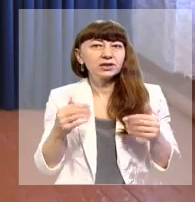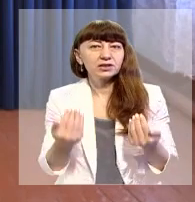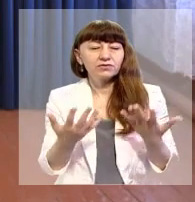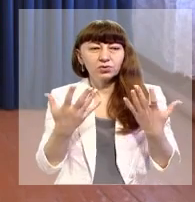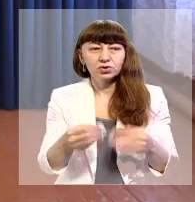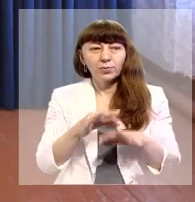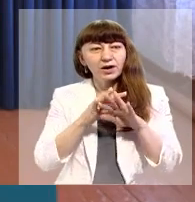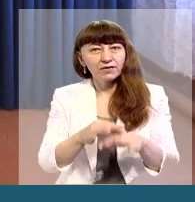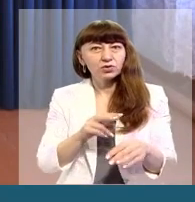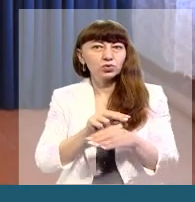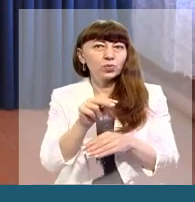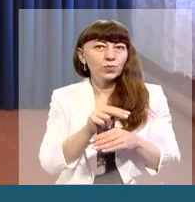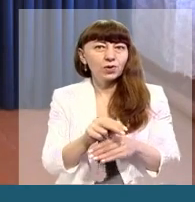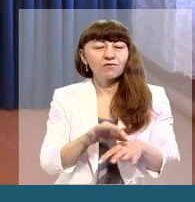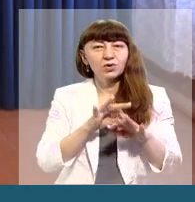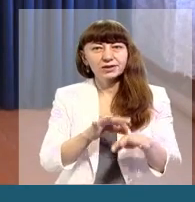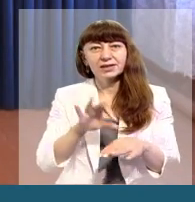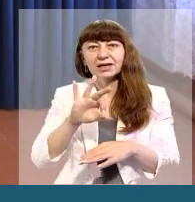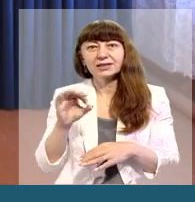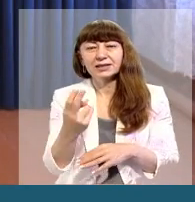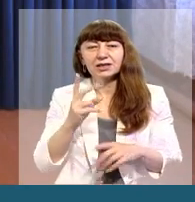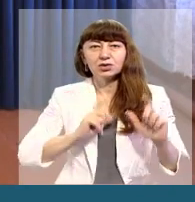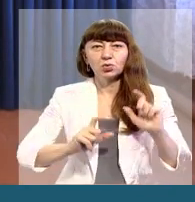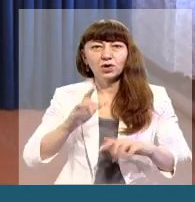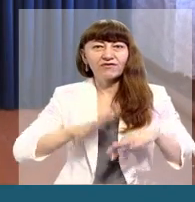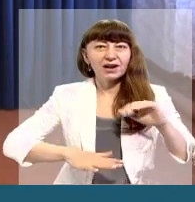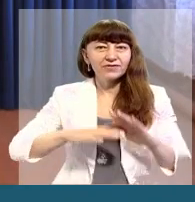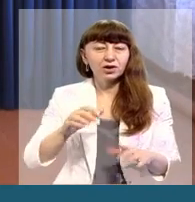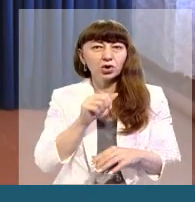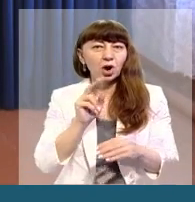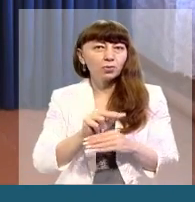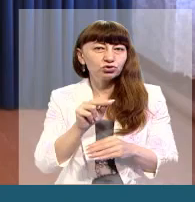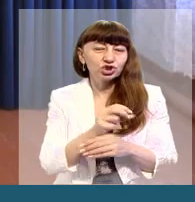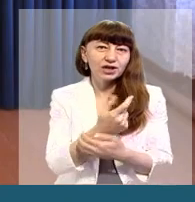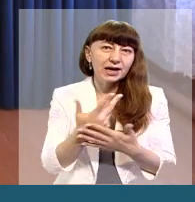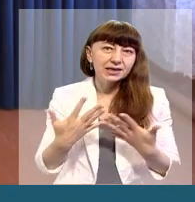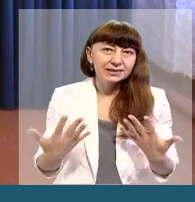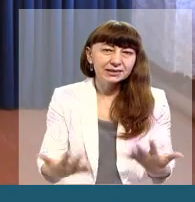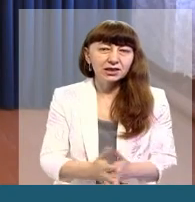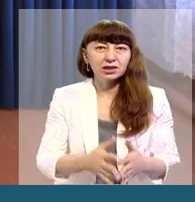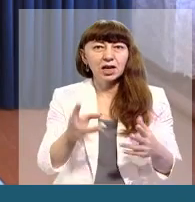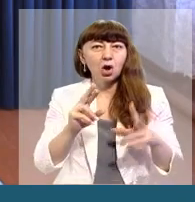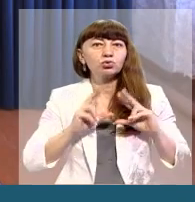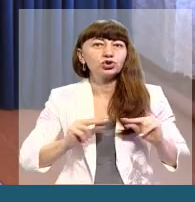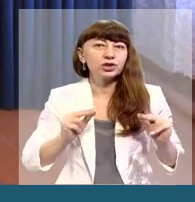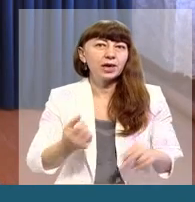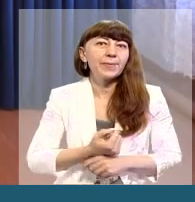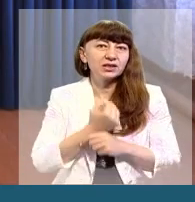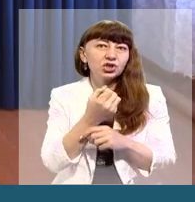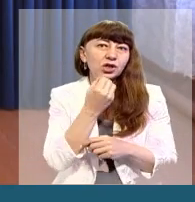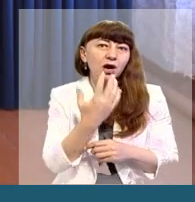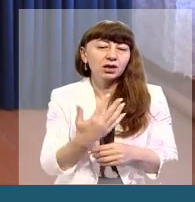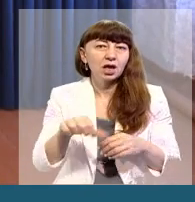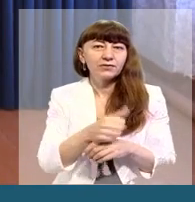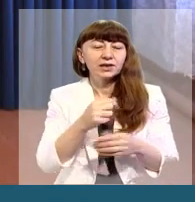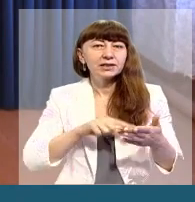в школе проходят курсы, проводит его Национальный институт квалификации. Курс очень разнообразен, оказывает поддержку для учителей. Главная задача